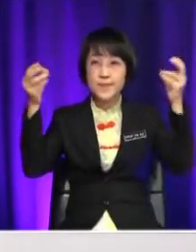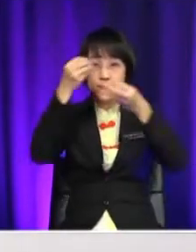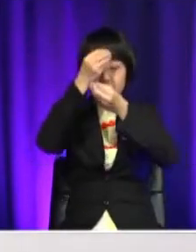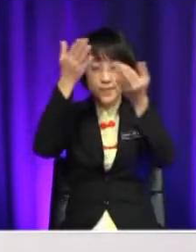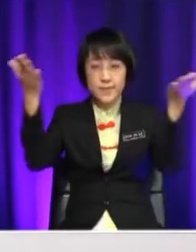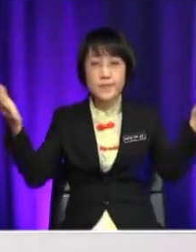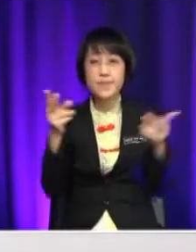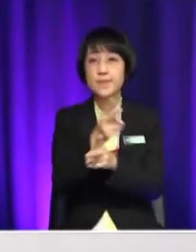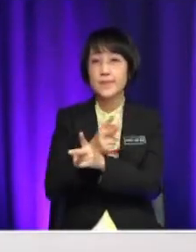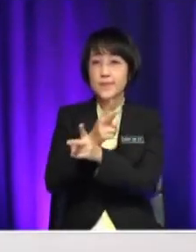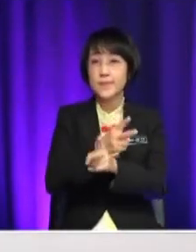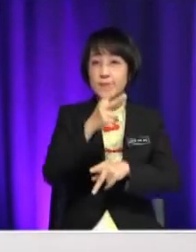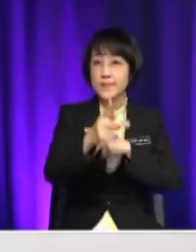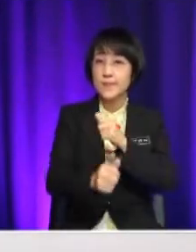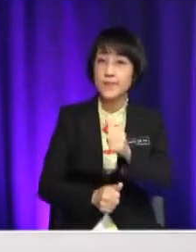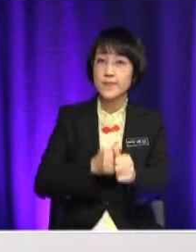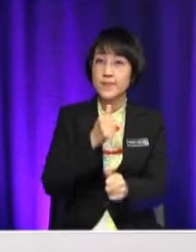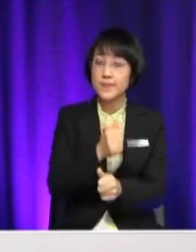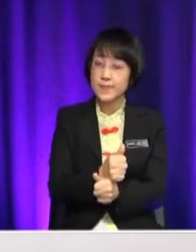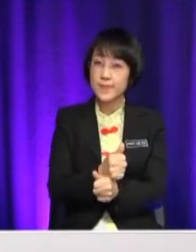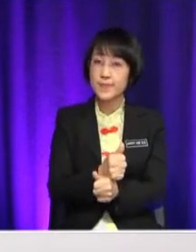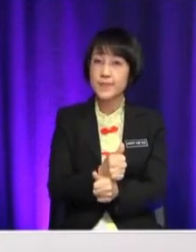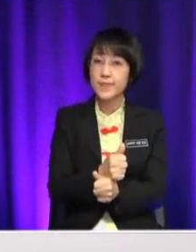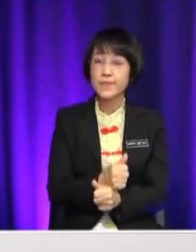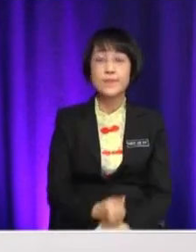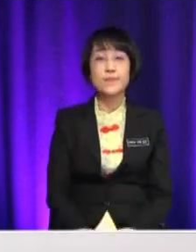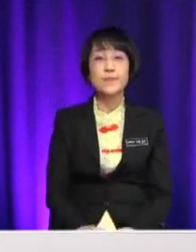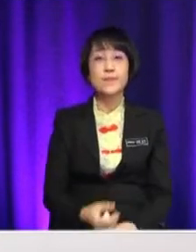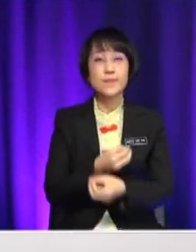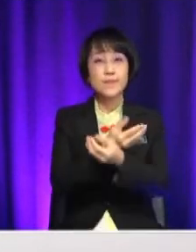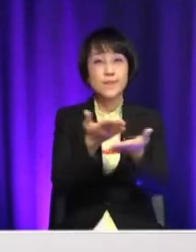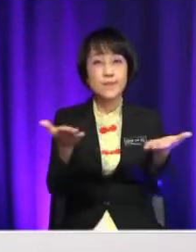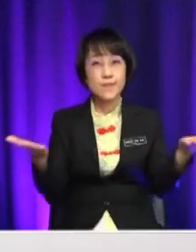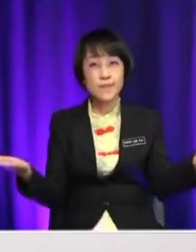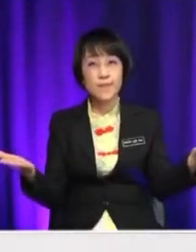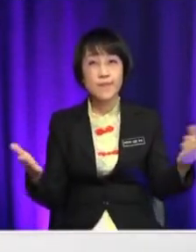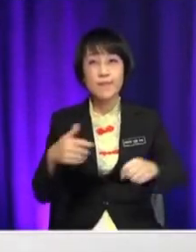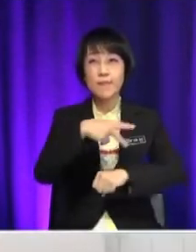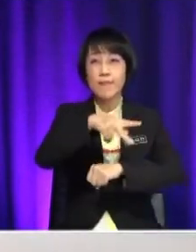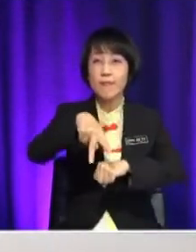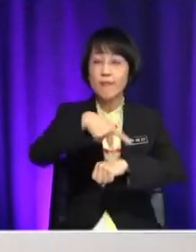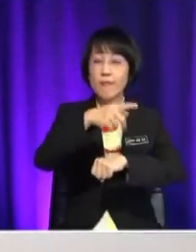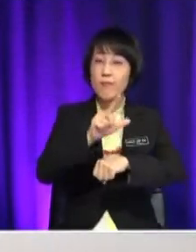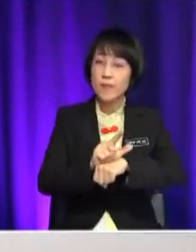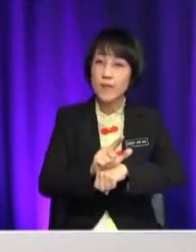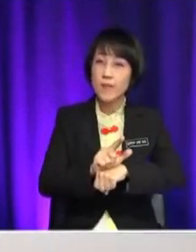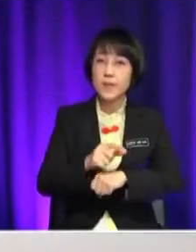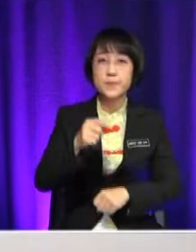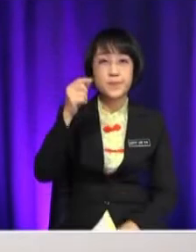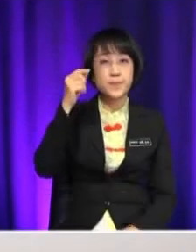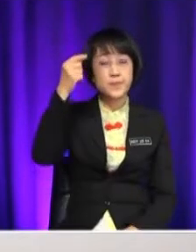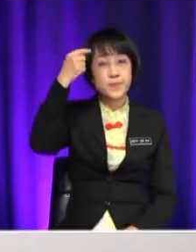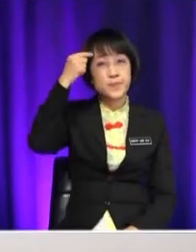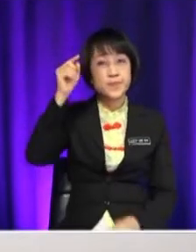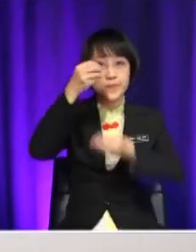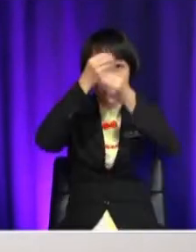Alam. Hadirin dan hadirat sekalian, Trash Hero Langkawi ditubuhkan untuk memberi kesedaran berkaitan dengan